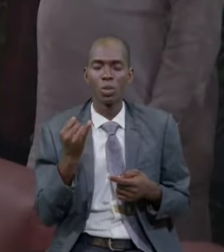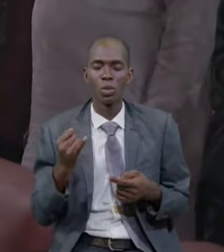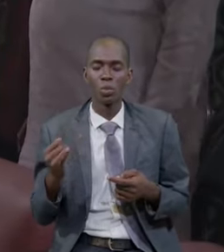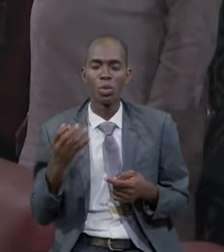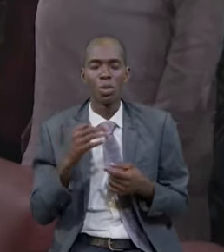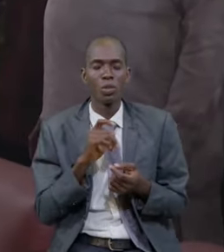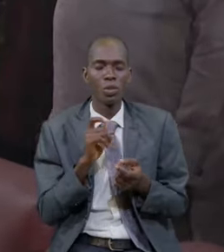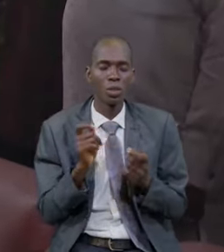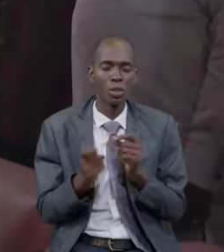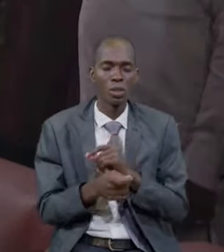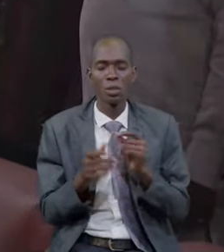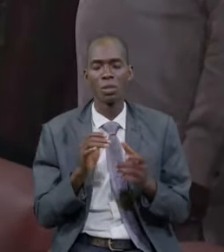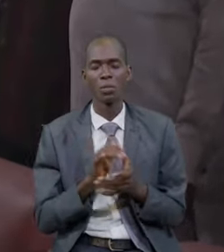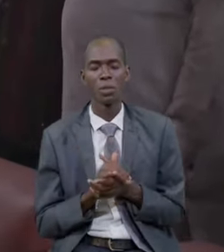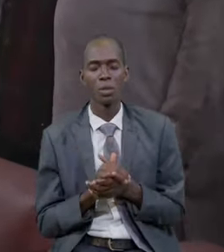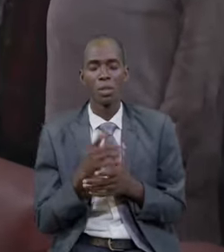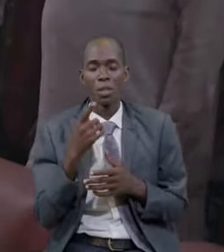de transformation